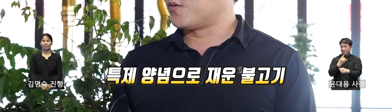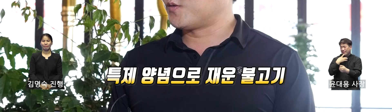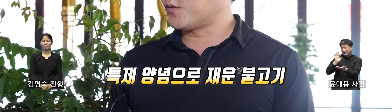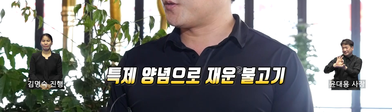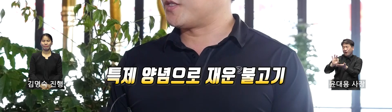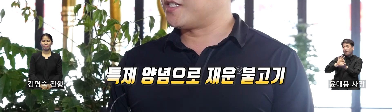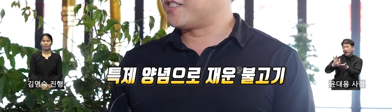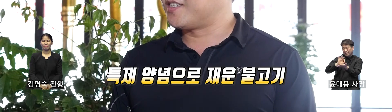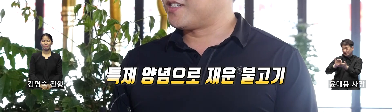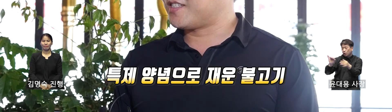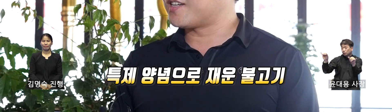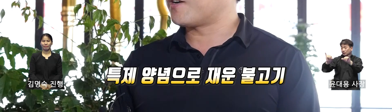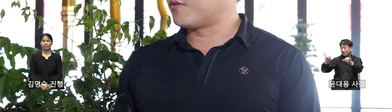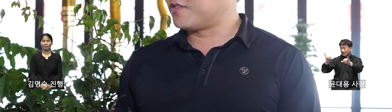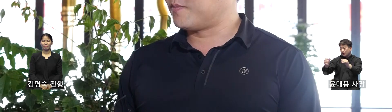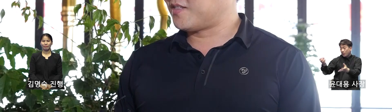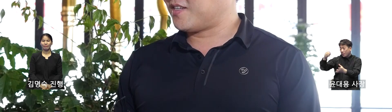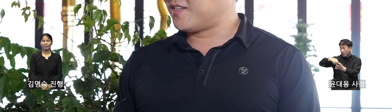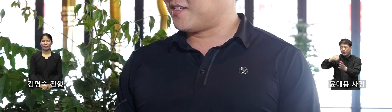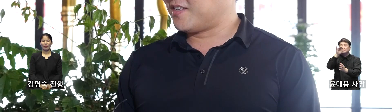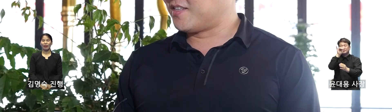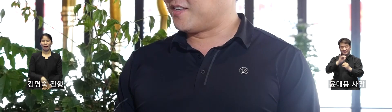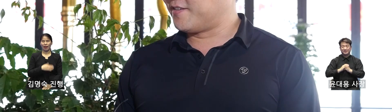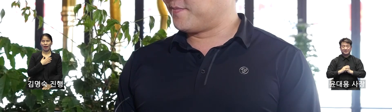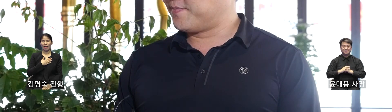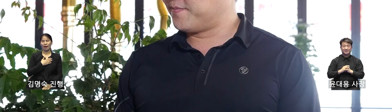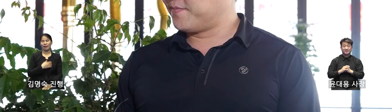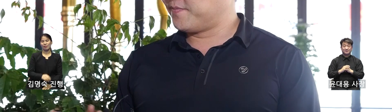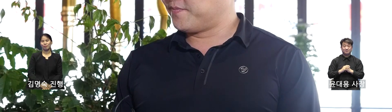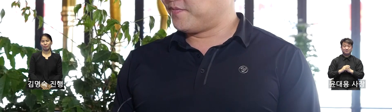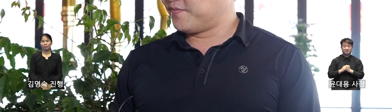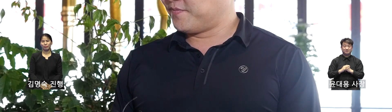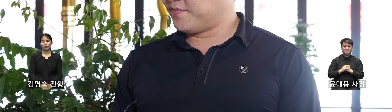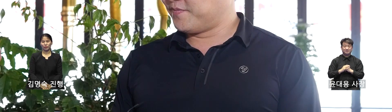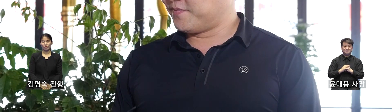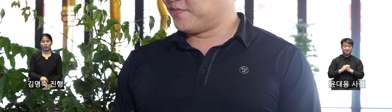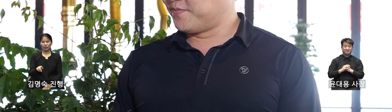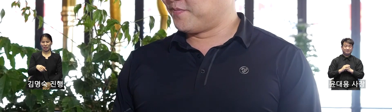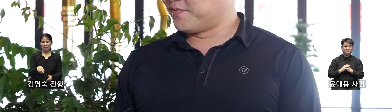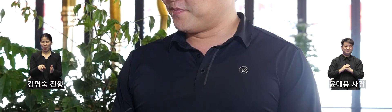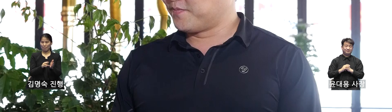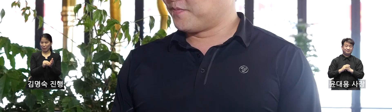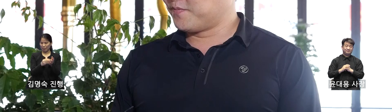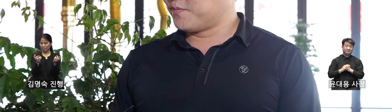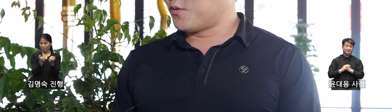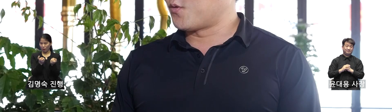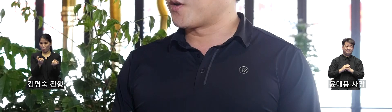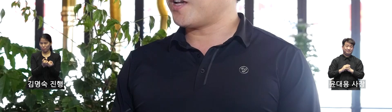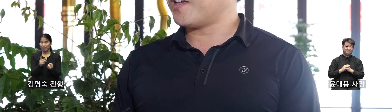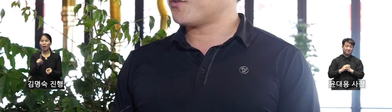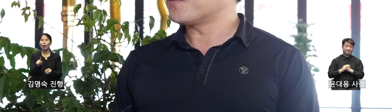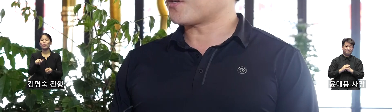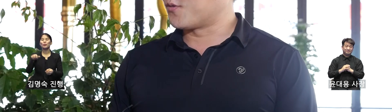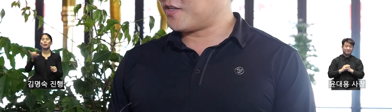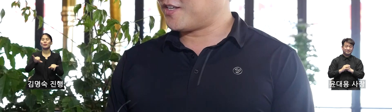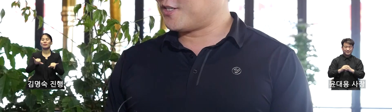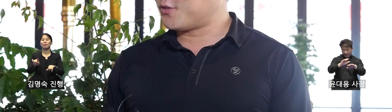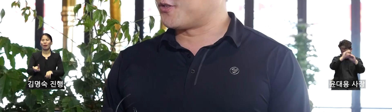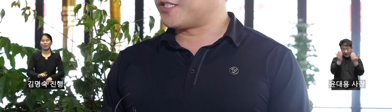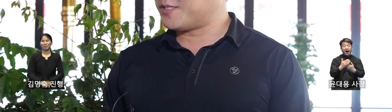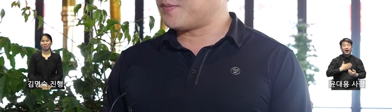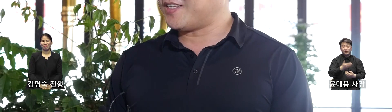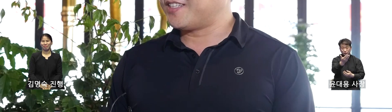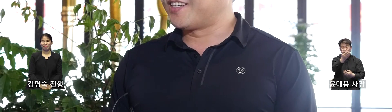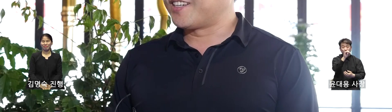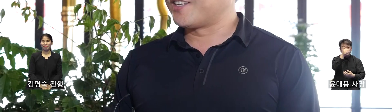또 소스를 첨가하고 있습니다. 아, 그 저희만의 그 소스는? 뭐 공개, 좀 이따 공개를 해드릴